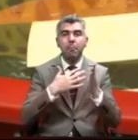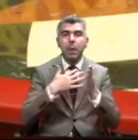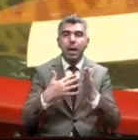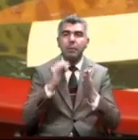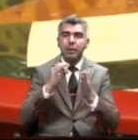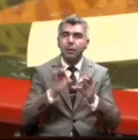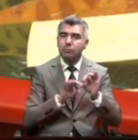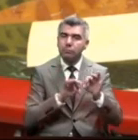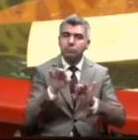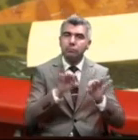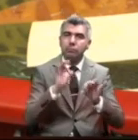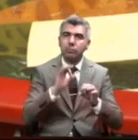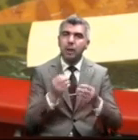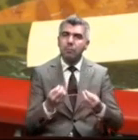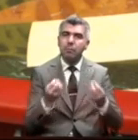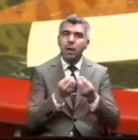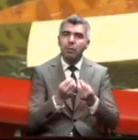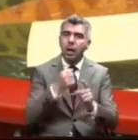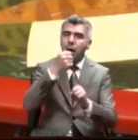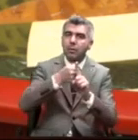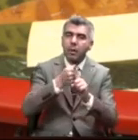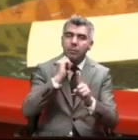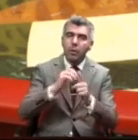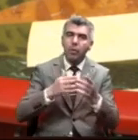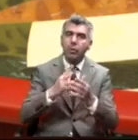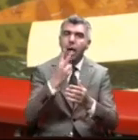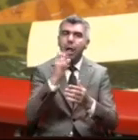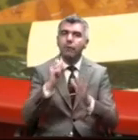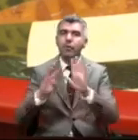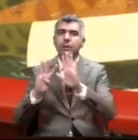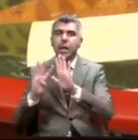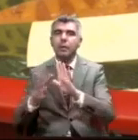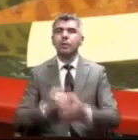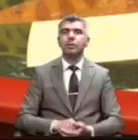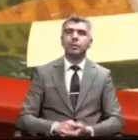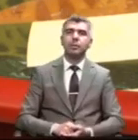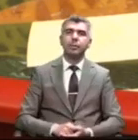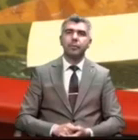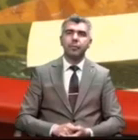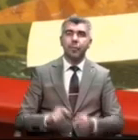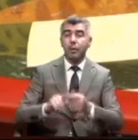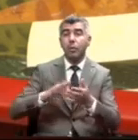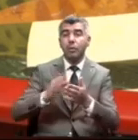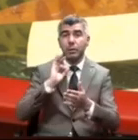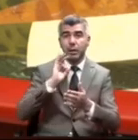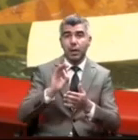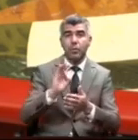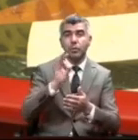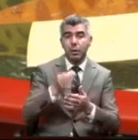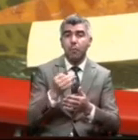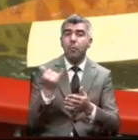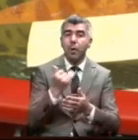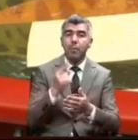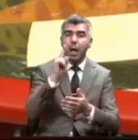ومنهجيه معهم لبنات عليها منذ 2019 لتنزيل على ارض الواقع